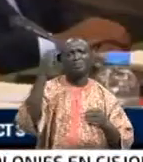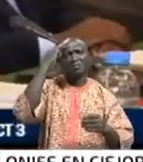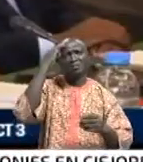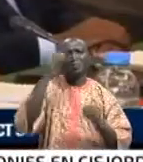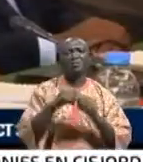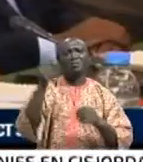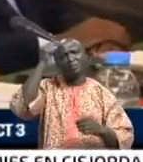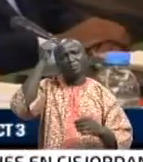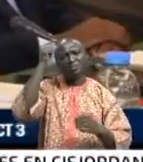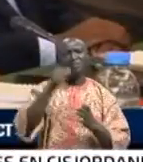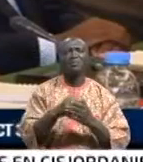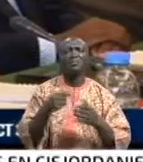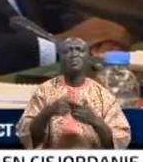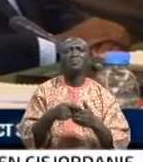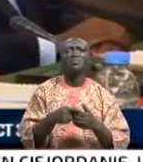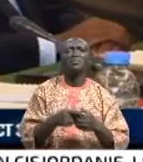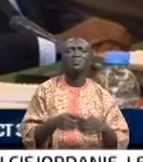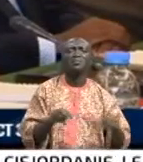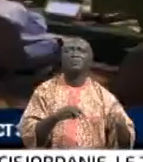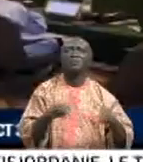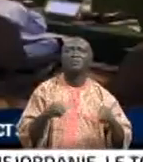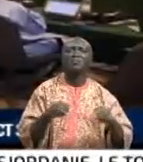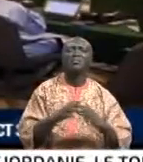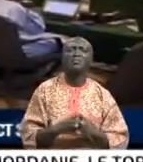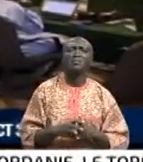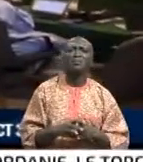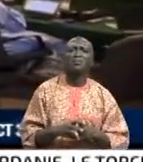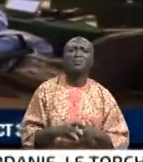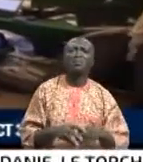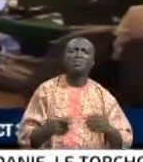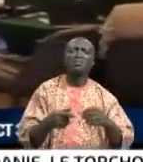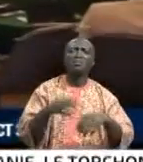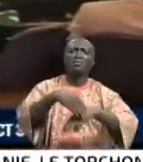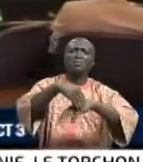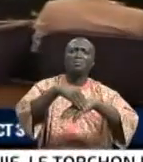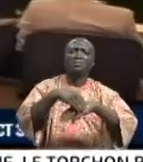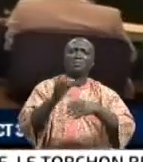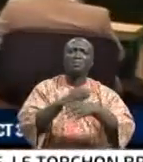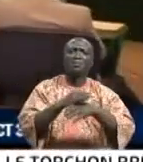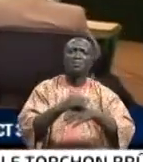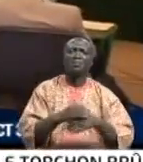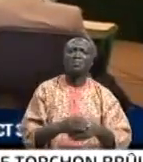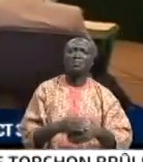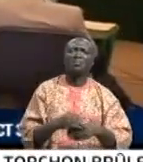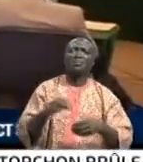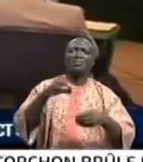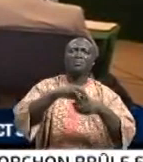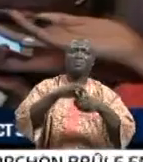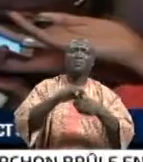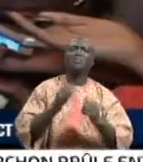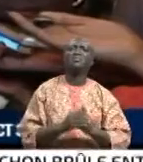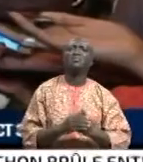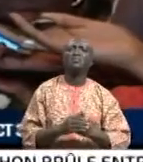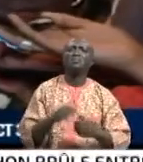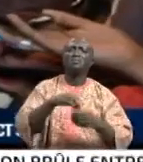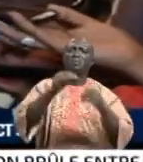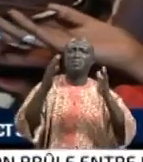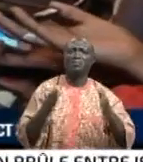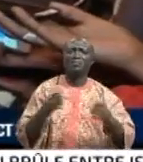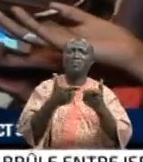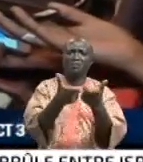du développement et de l'aménagement du territoire en usé nécessaire de former les élus et acteurs territoriaux ce qu'il faut